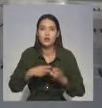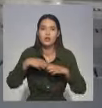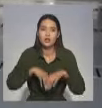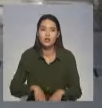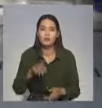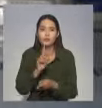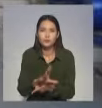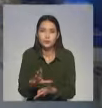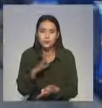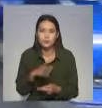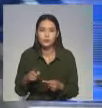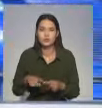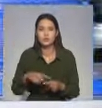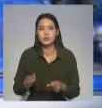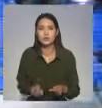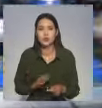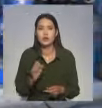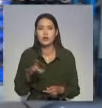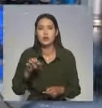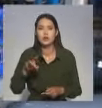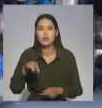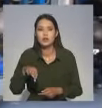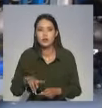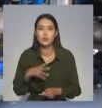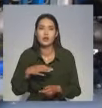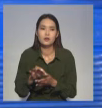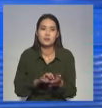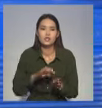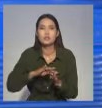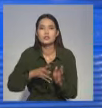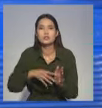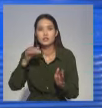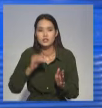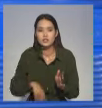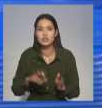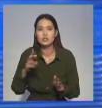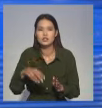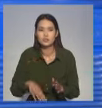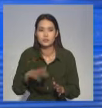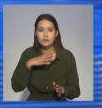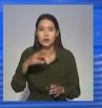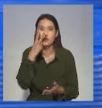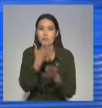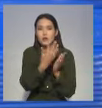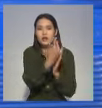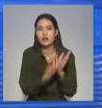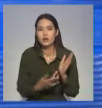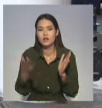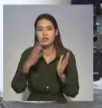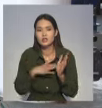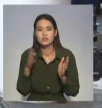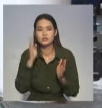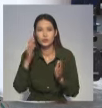должен новый завод по опреснению воды. По проекту его мощность 20 тысяч кубометров в сутки. Но на эти показатели выйти в этом году